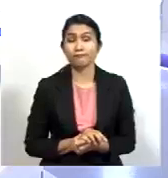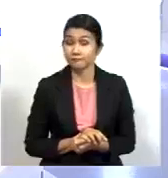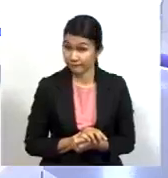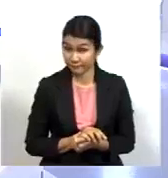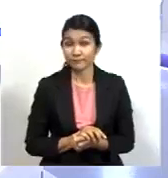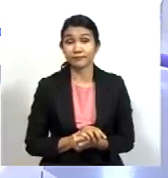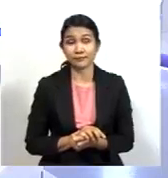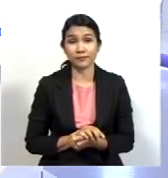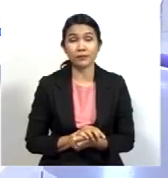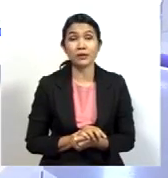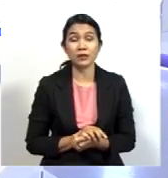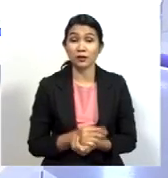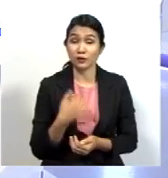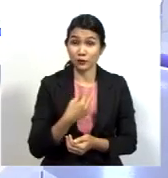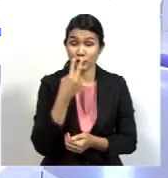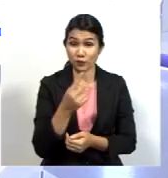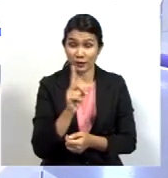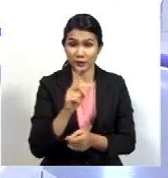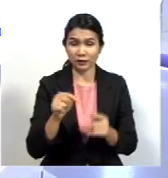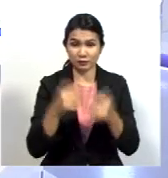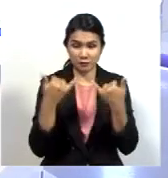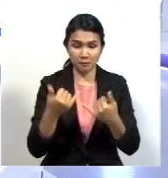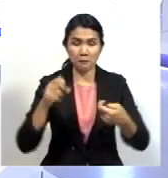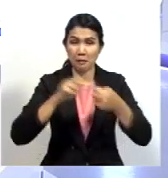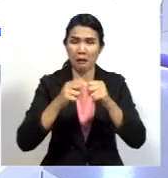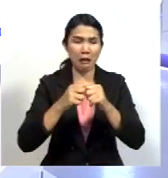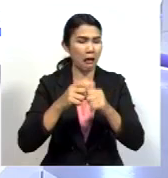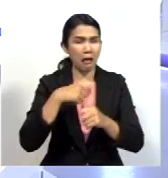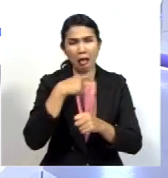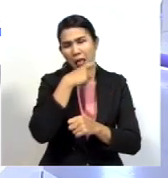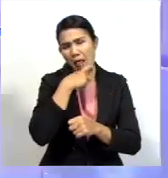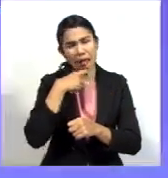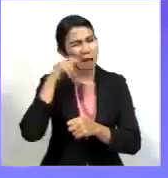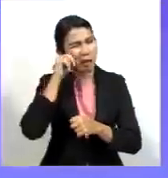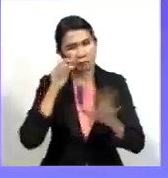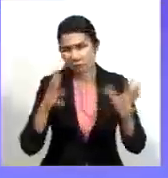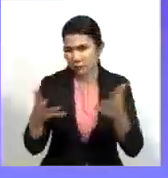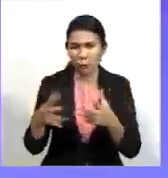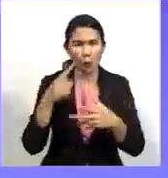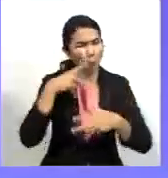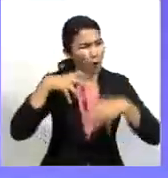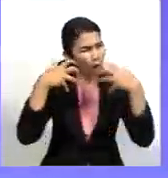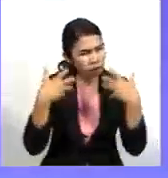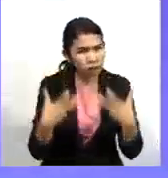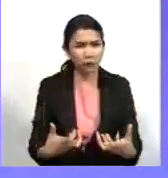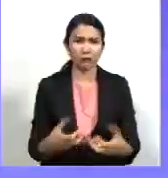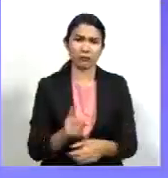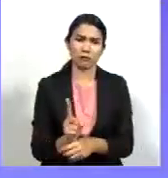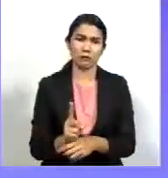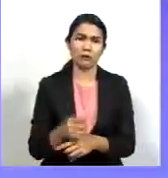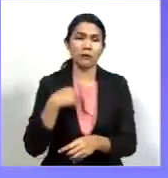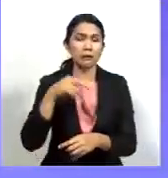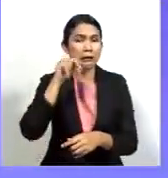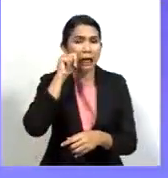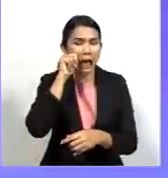พาลงไปเจาะพื้นที่ที่ตอนนี้เจอกับภัยแล้งนะคะหลายพื้นที่เนี่ยบอกว่าหนักหนาสาหัสทีเดียว บางที่บอกว่าเหลือน้